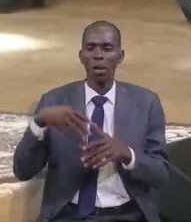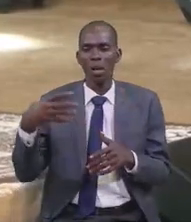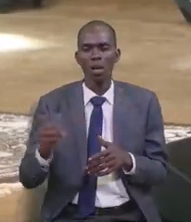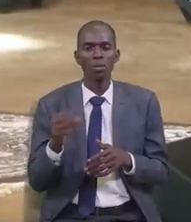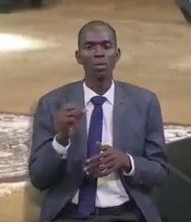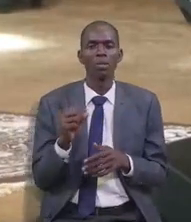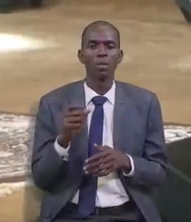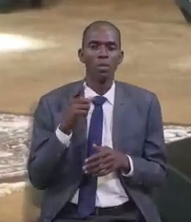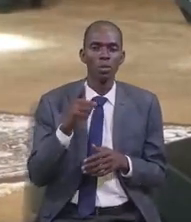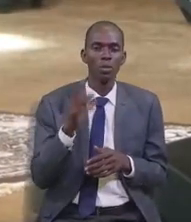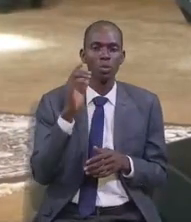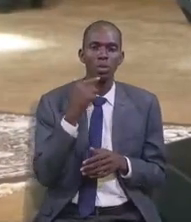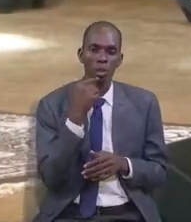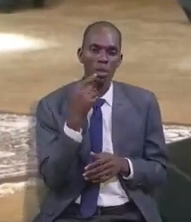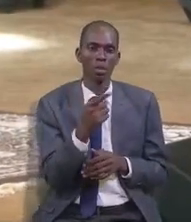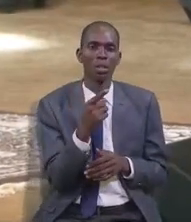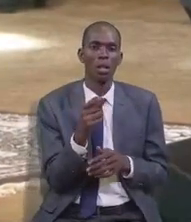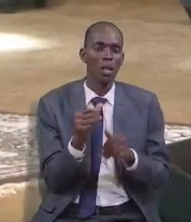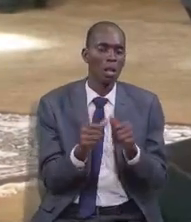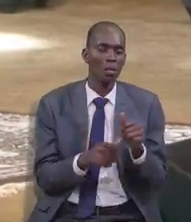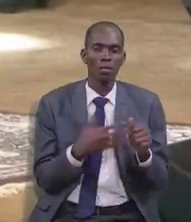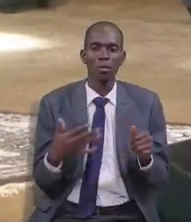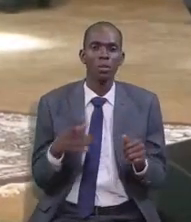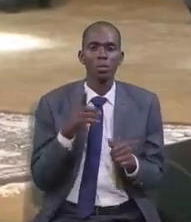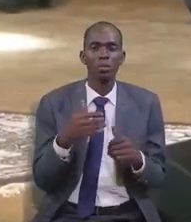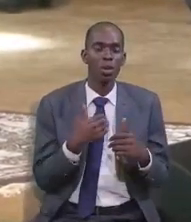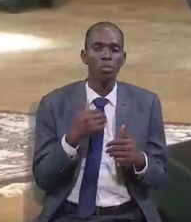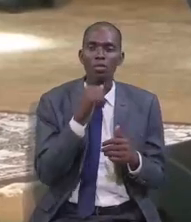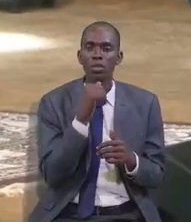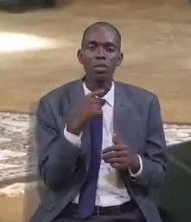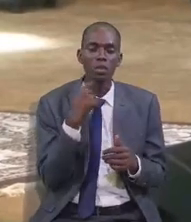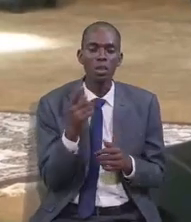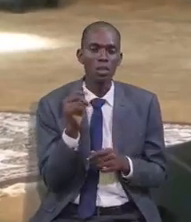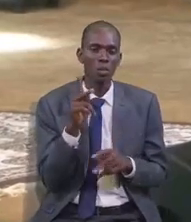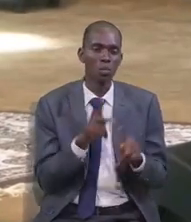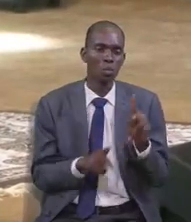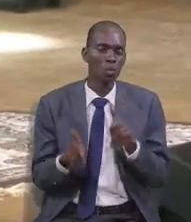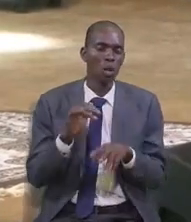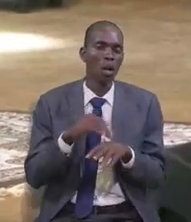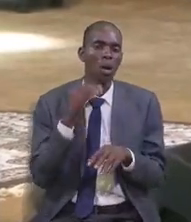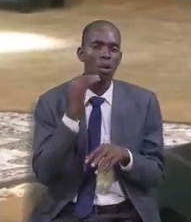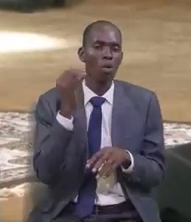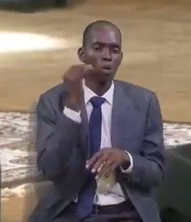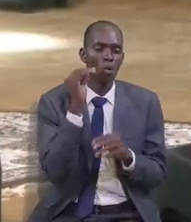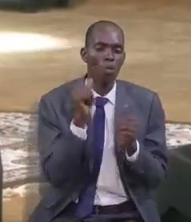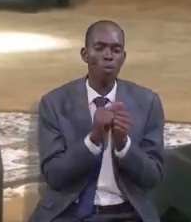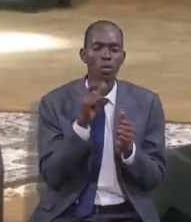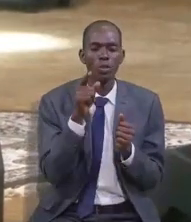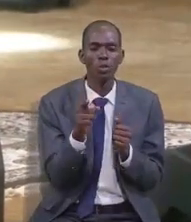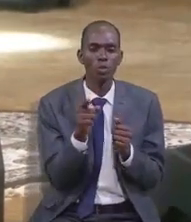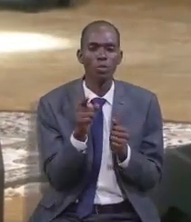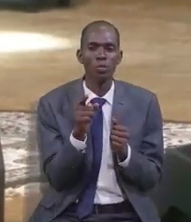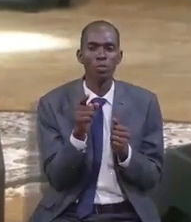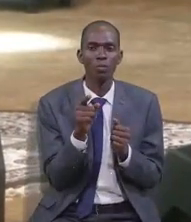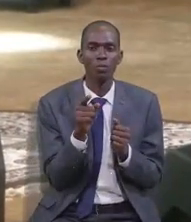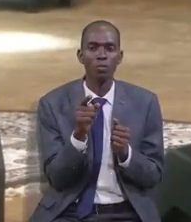Les proches pécheurs dehors là-bas, tu vomis tout ce que tu ne vas même pas dire aux gens à la maison. Et dit que je deviendrai faible,